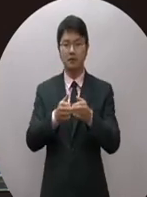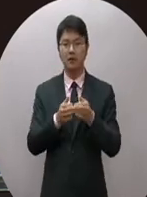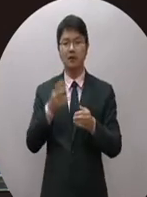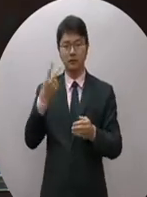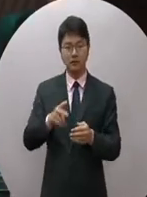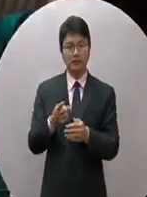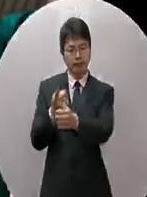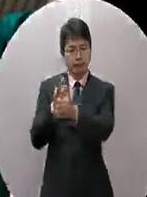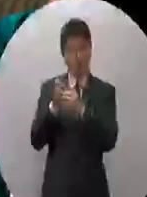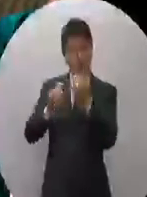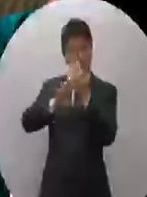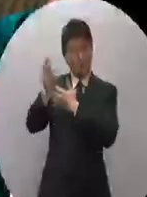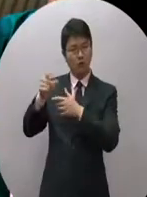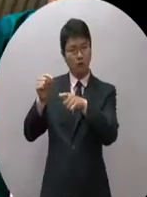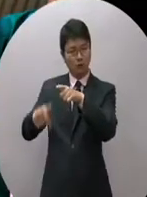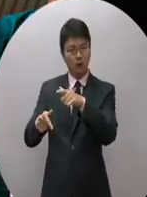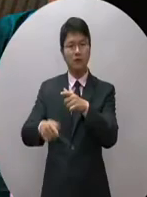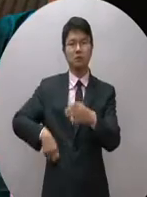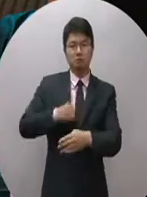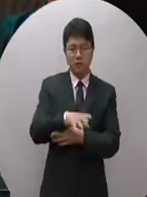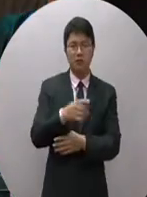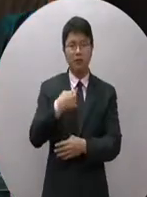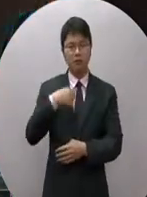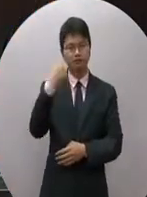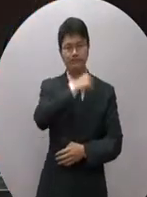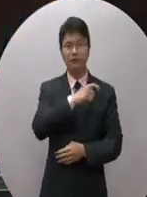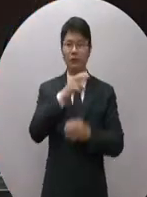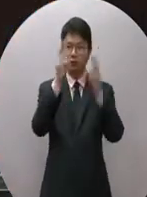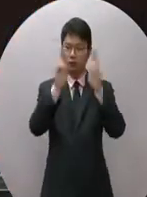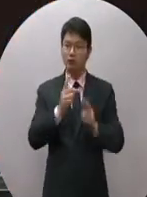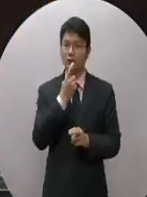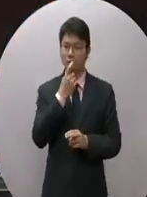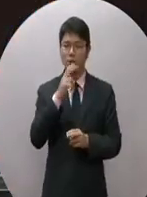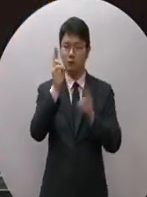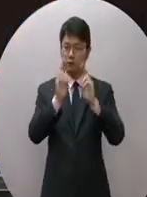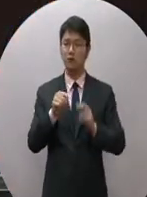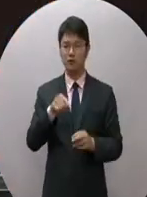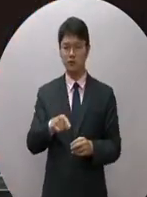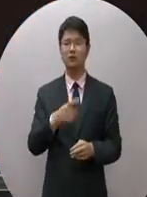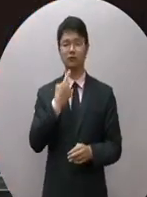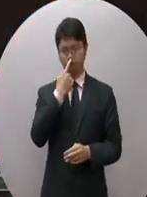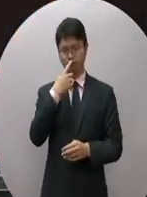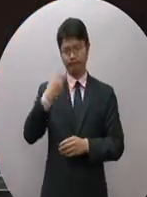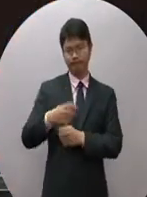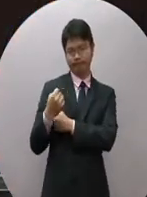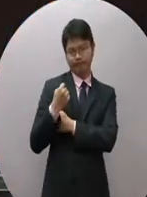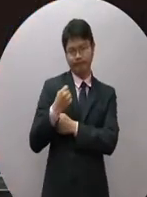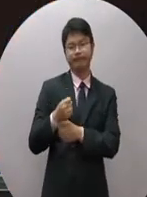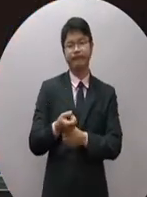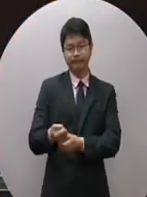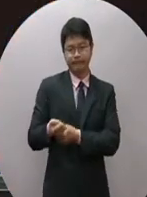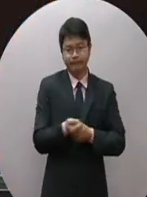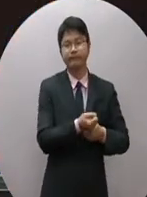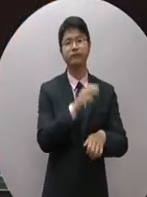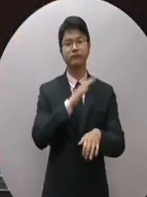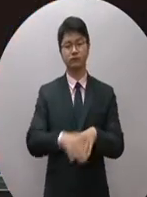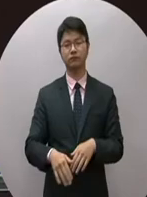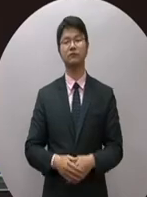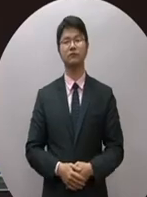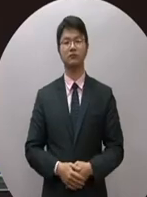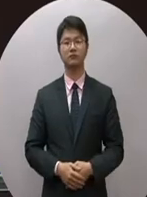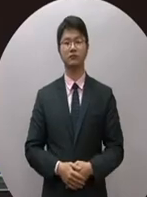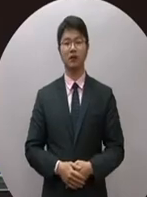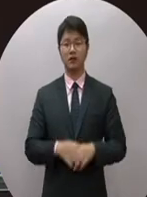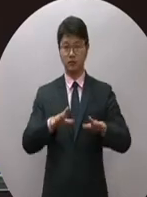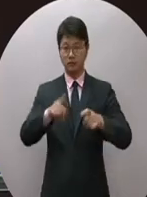国企业投入台湾的绿电，是我们更持续努力。今年是